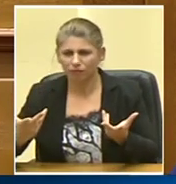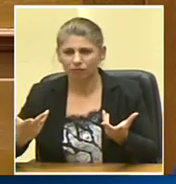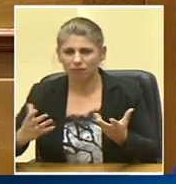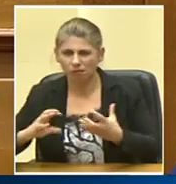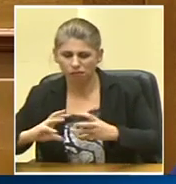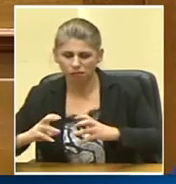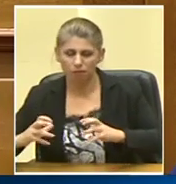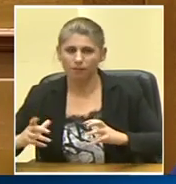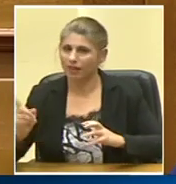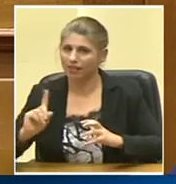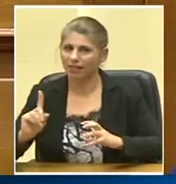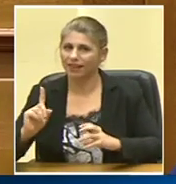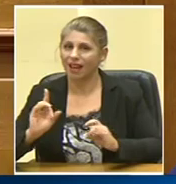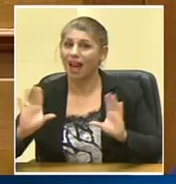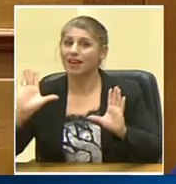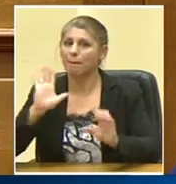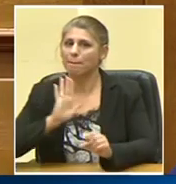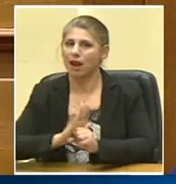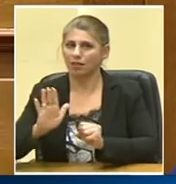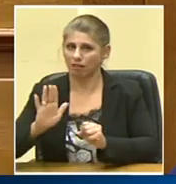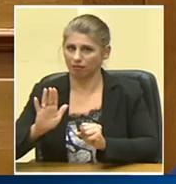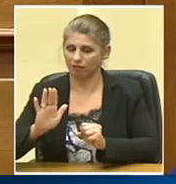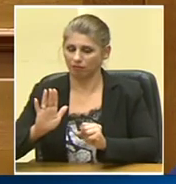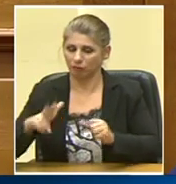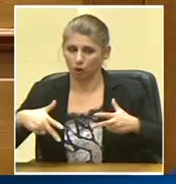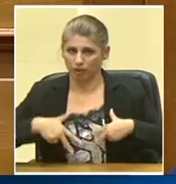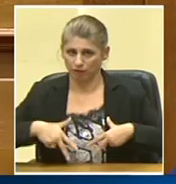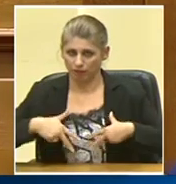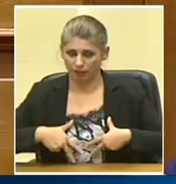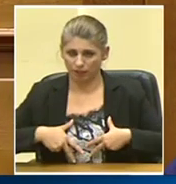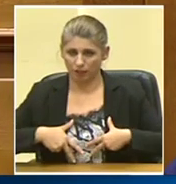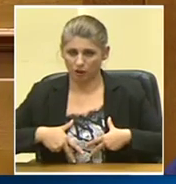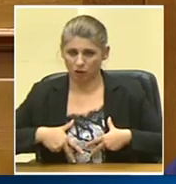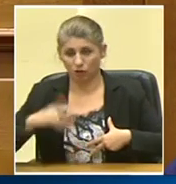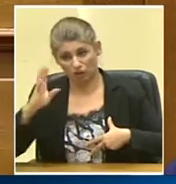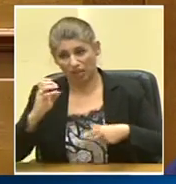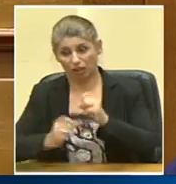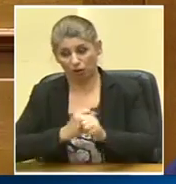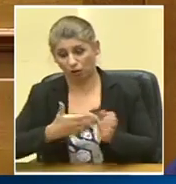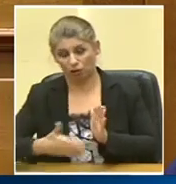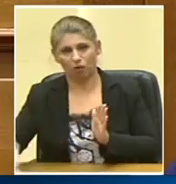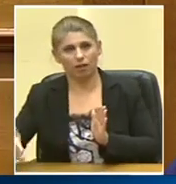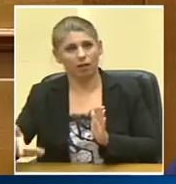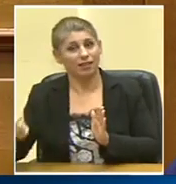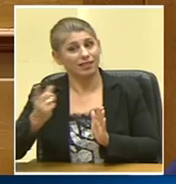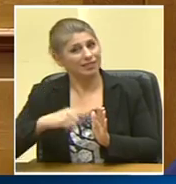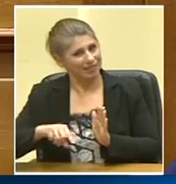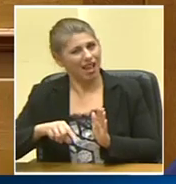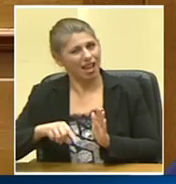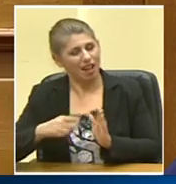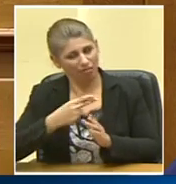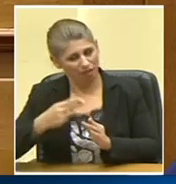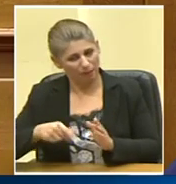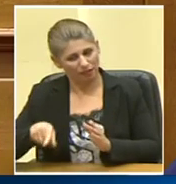αποτέλεσμα της δίθεν ανεπάρκειας των κυβερνήσεων της μεταπολίτευσης, διότι σε άλλα ήταν εξαιρετικά επαρκείς αυτές οι